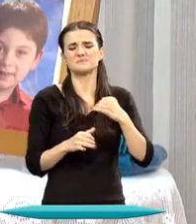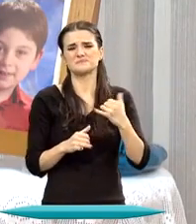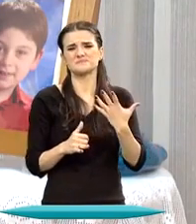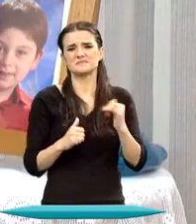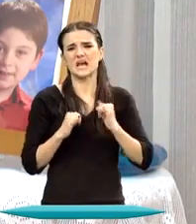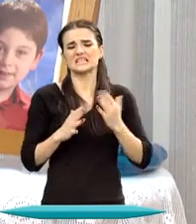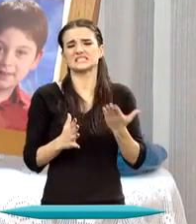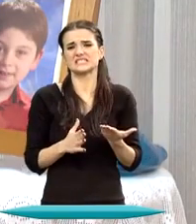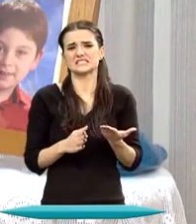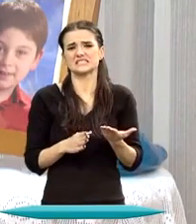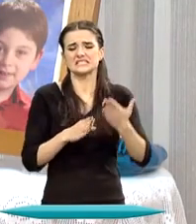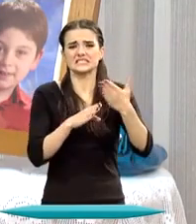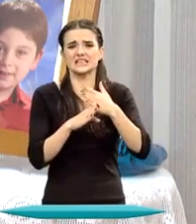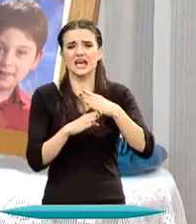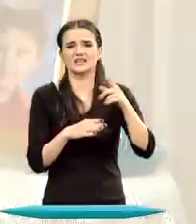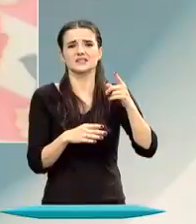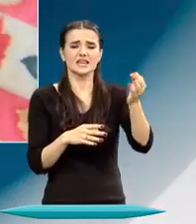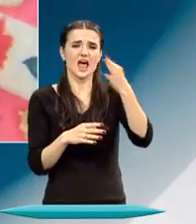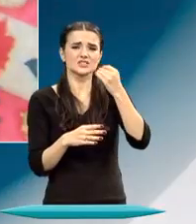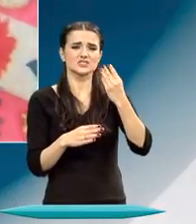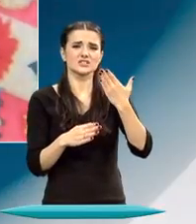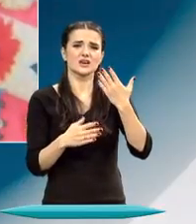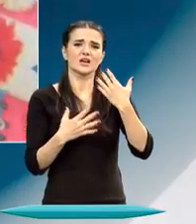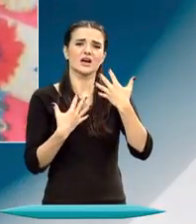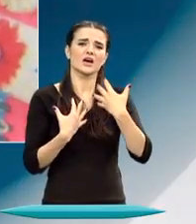onu yavaşlatan bir ilaç istemedik, bıraktık.